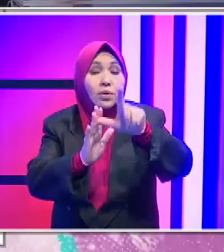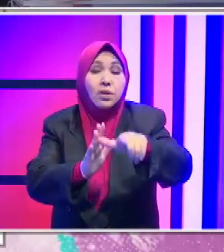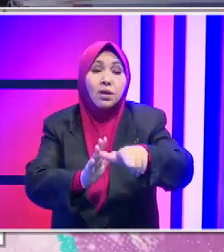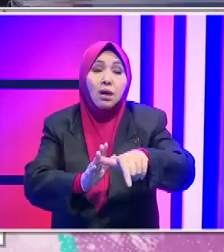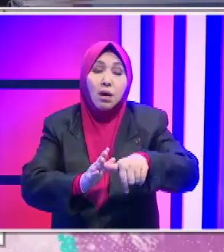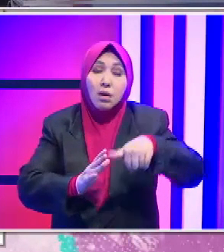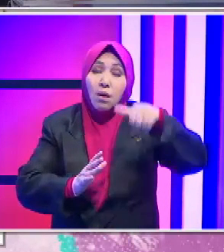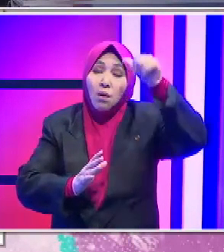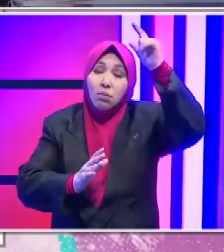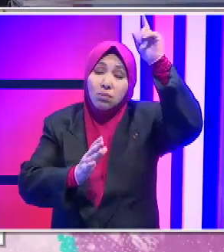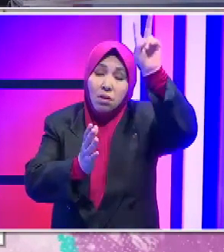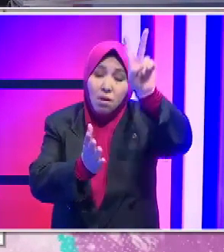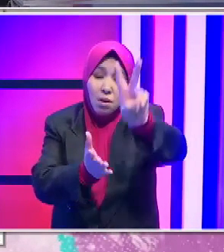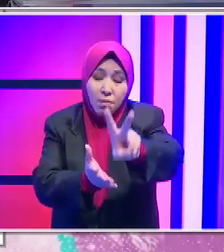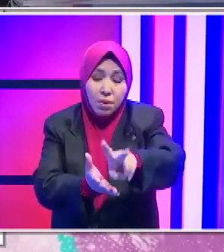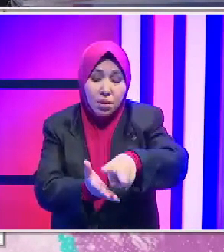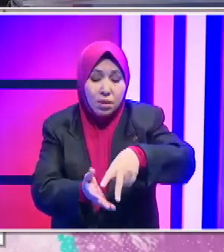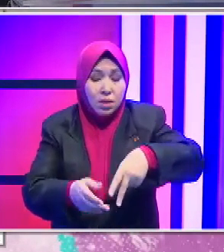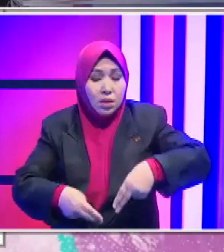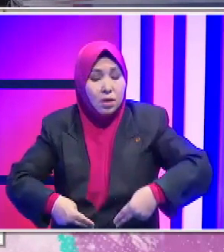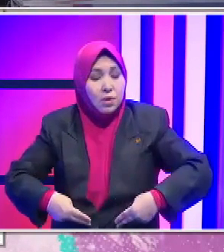ثم